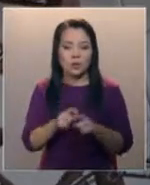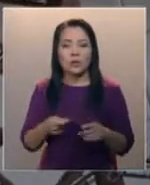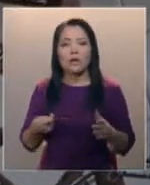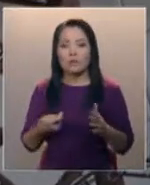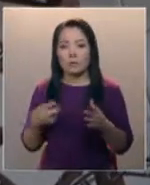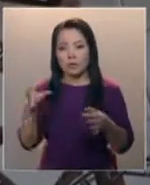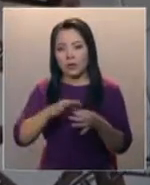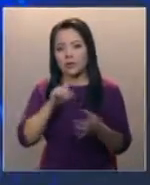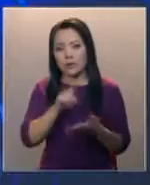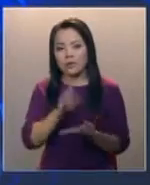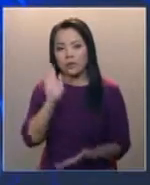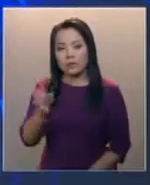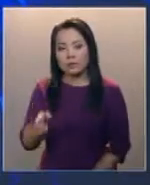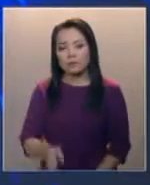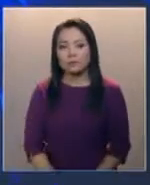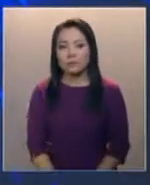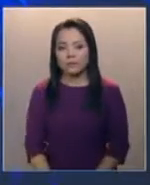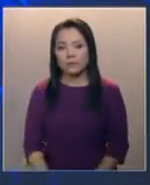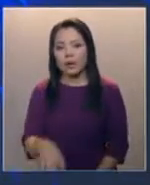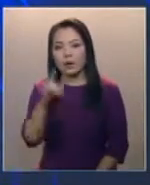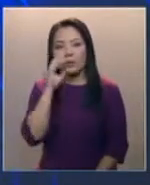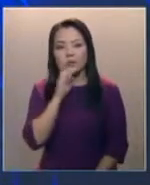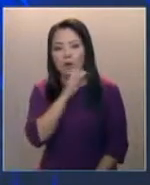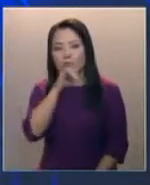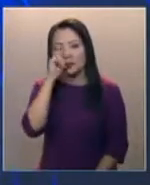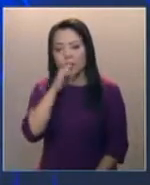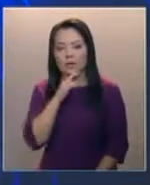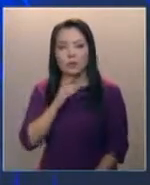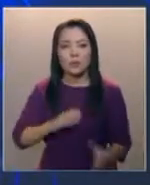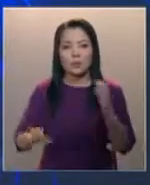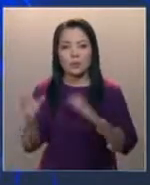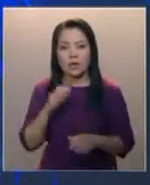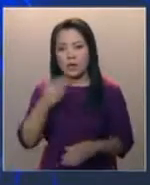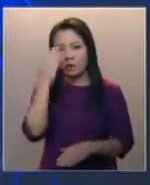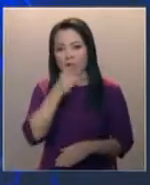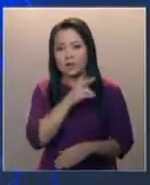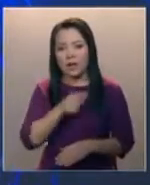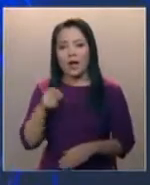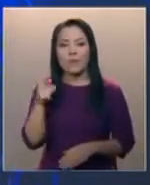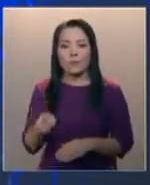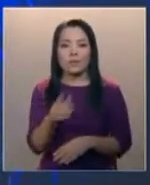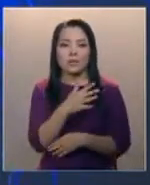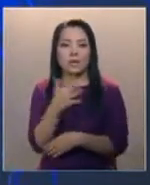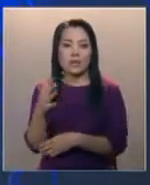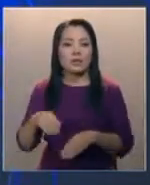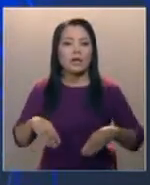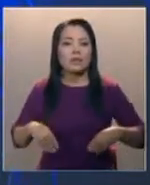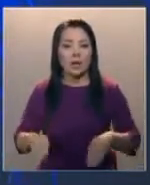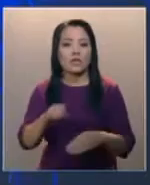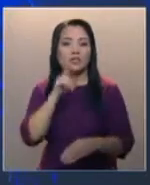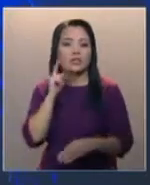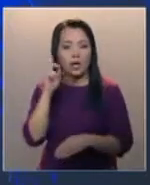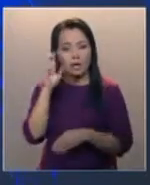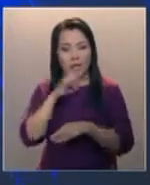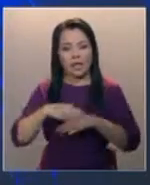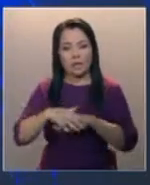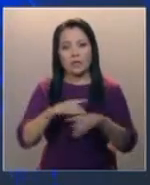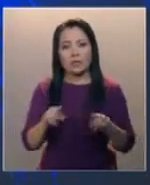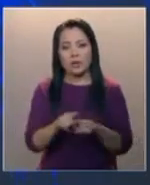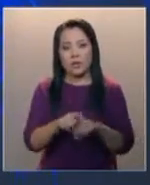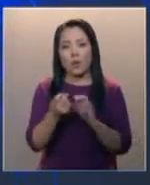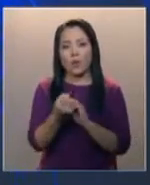бастаймыз. Солтүстік қазақстандық студенттер жаз бойы мың тұбаға шекті. Жасыл ел жастар еңбек жасағының